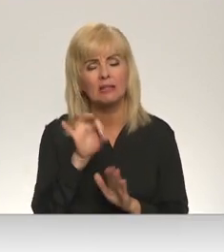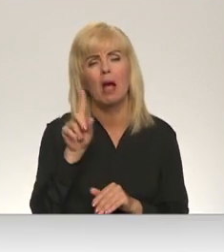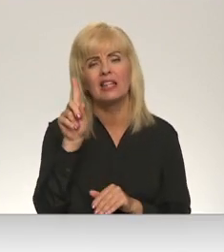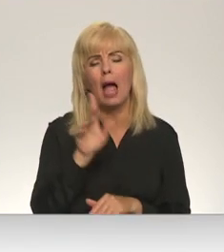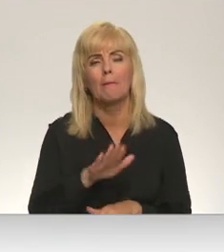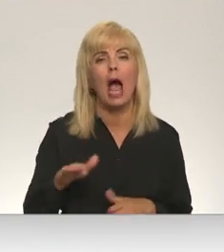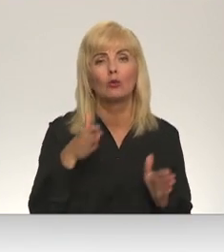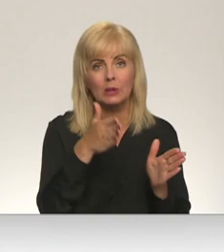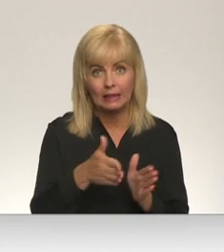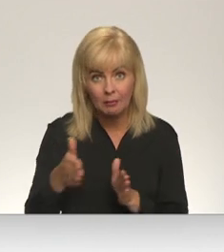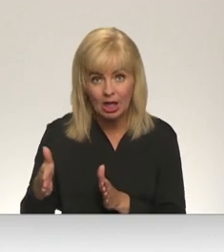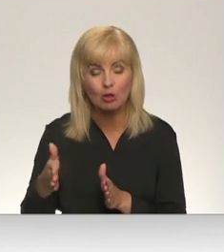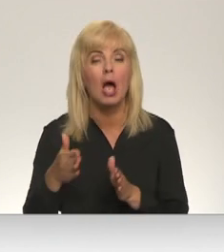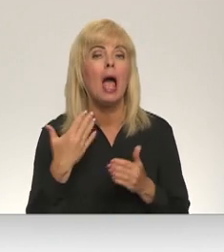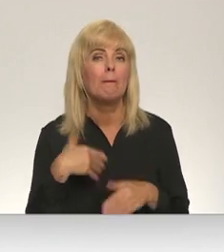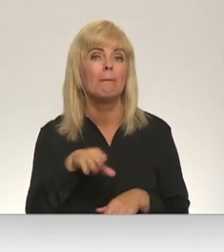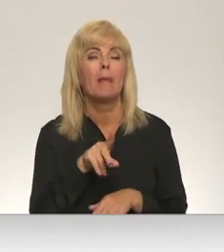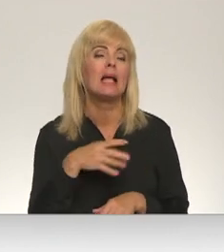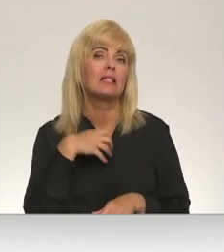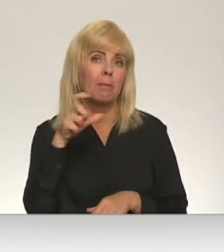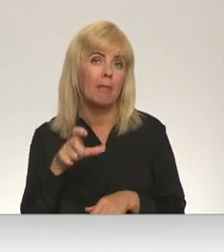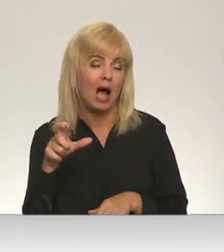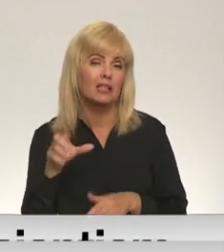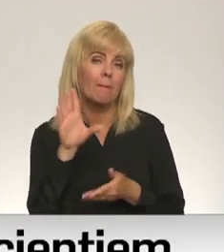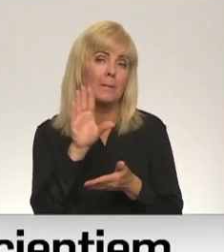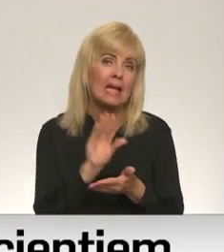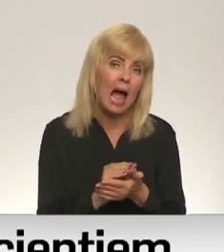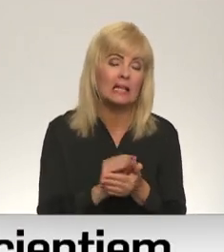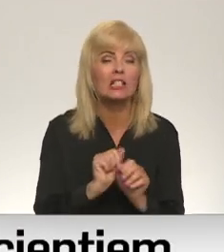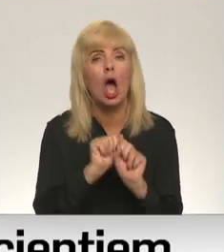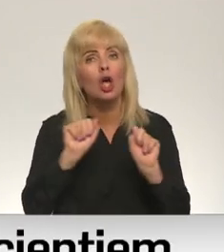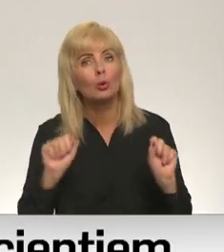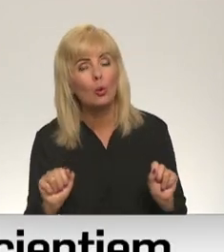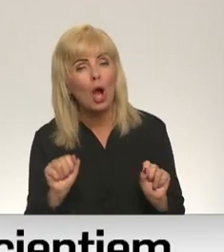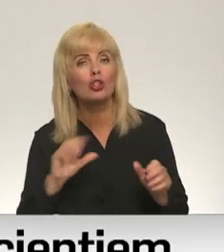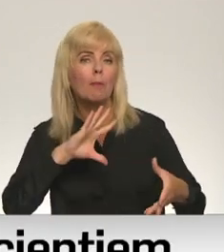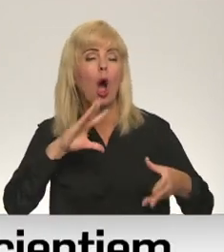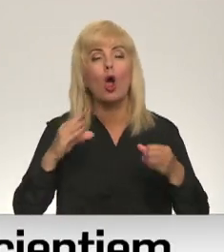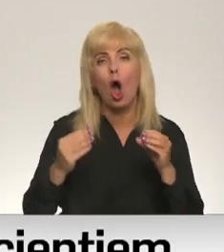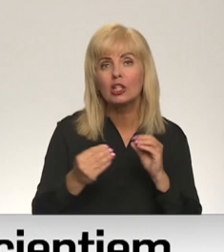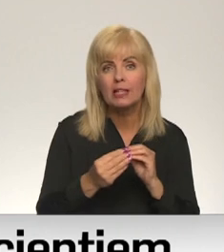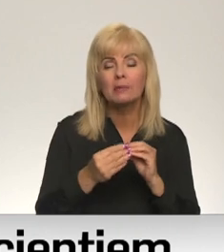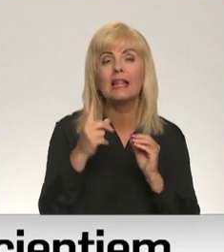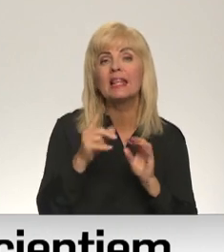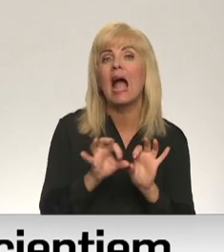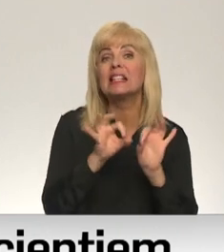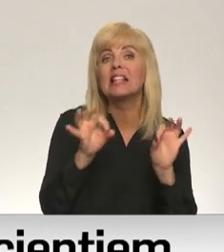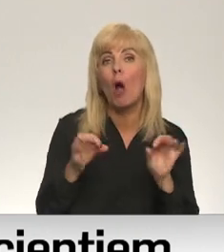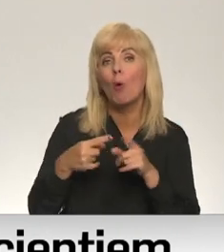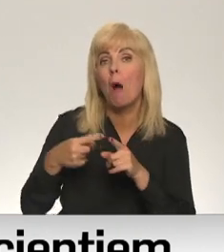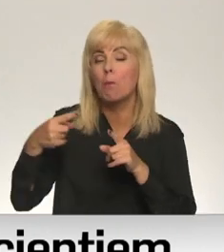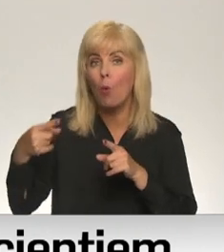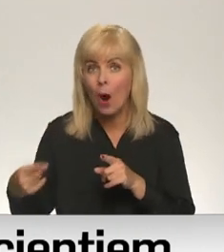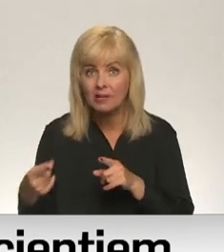slimnīcu, mēs esam šīs te pacientu pieredzes un drošības koncepcijas tādā sākuma posmā.